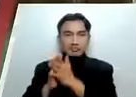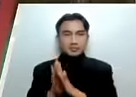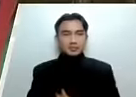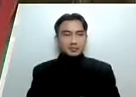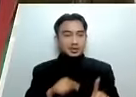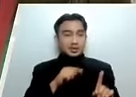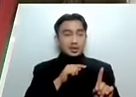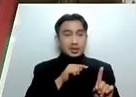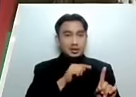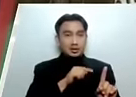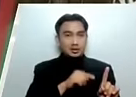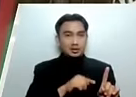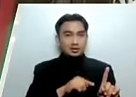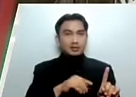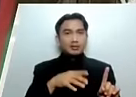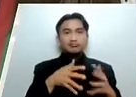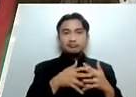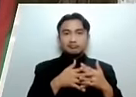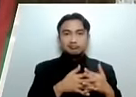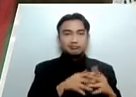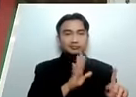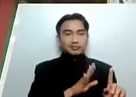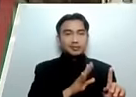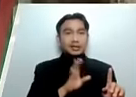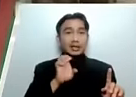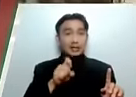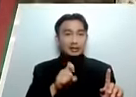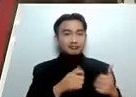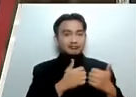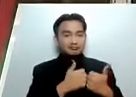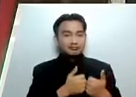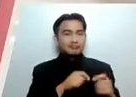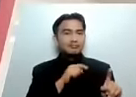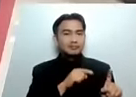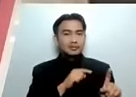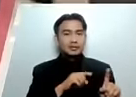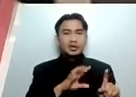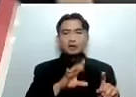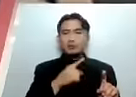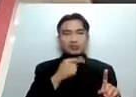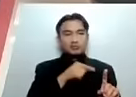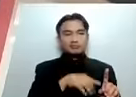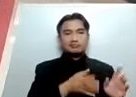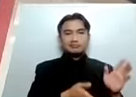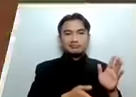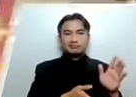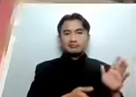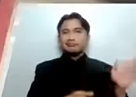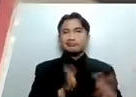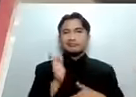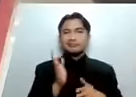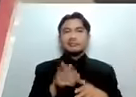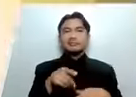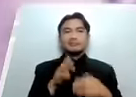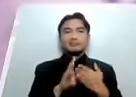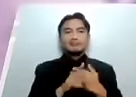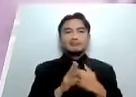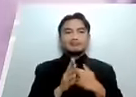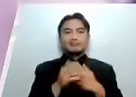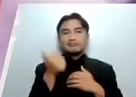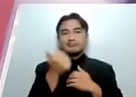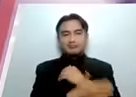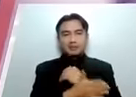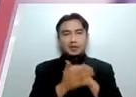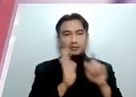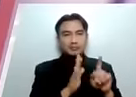Lee O'Brien, pinadeport dahil sa kawalan ng proper working permit. Blacklisted din sa Pilipinas.